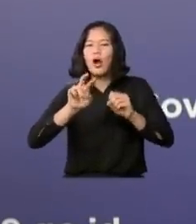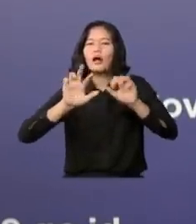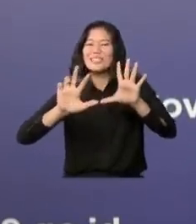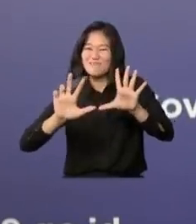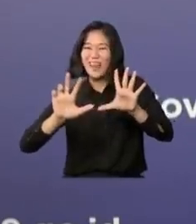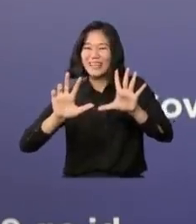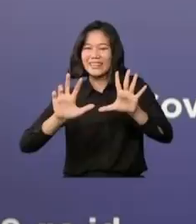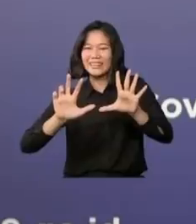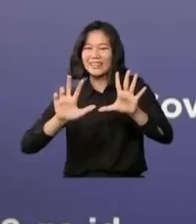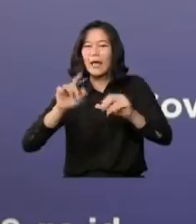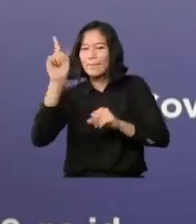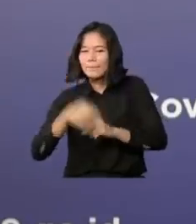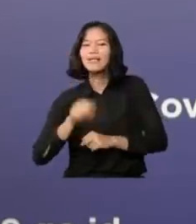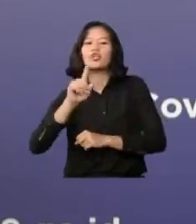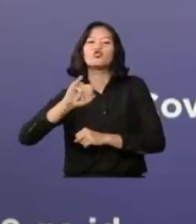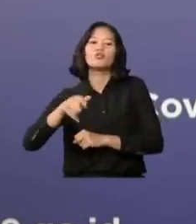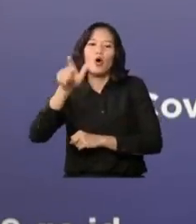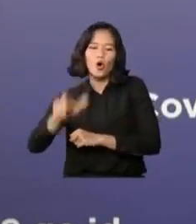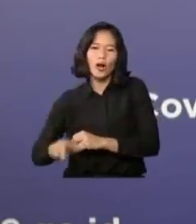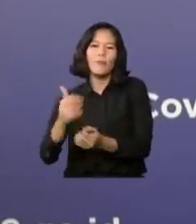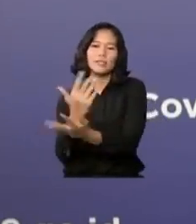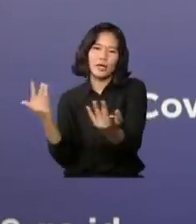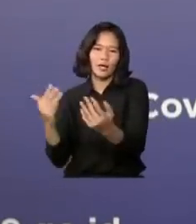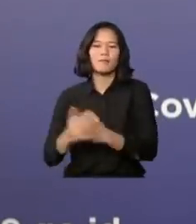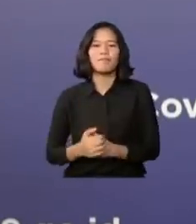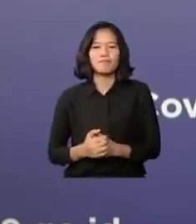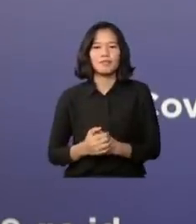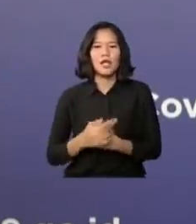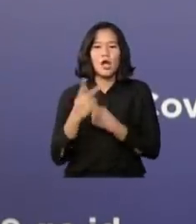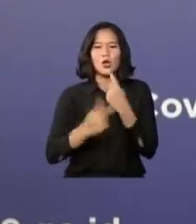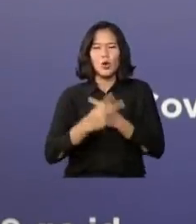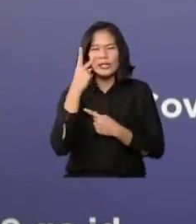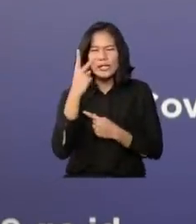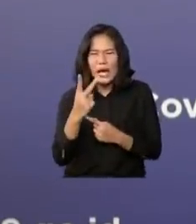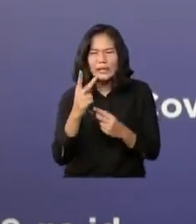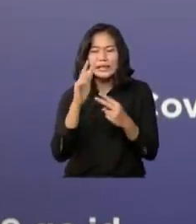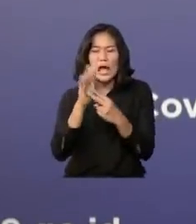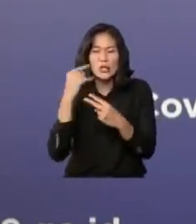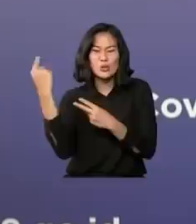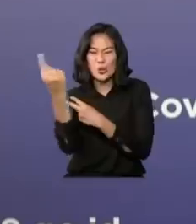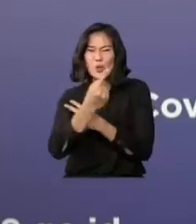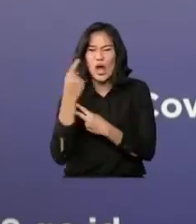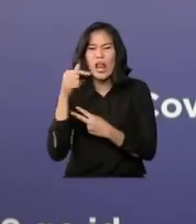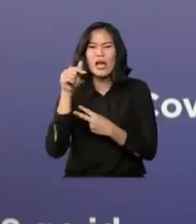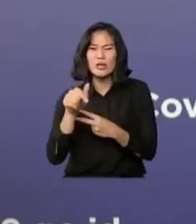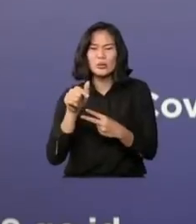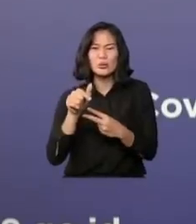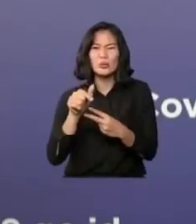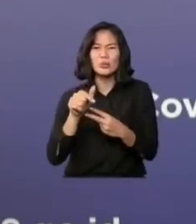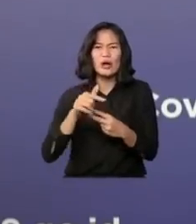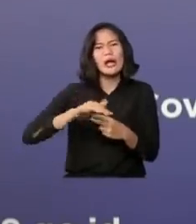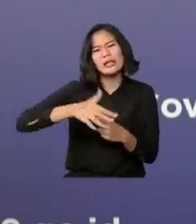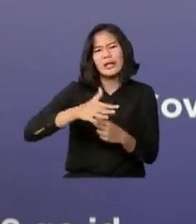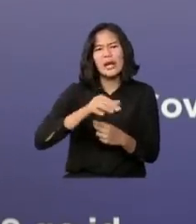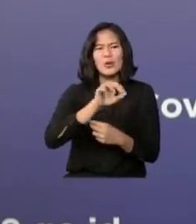2.779 per 1 juta penduduk. Angka ini kalau dilihat secara nasional memang angkanya berada pada